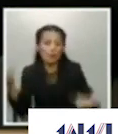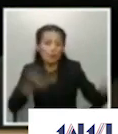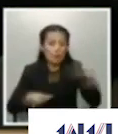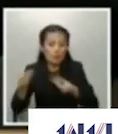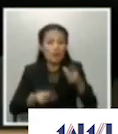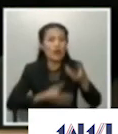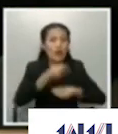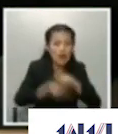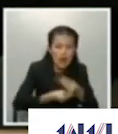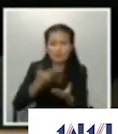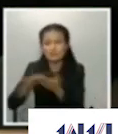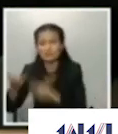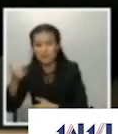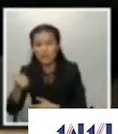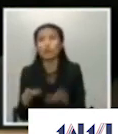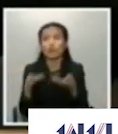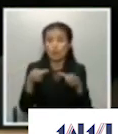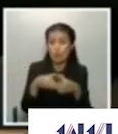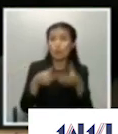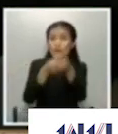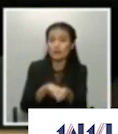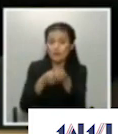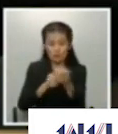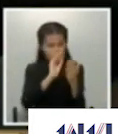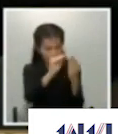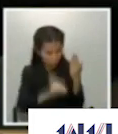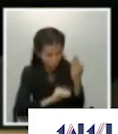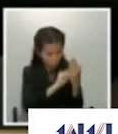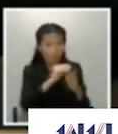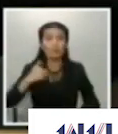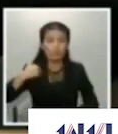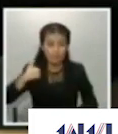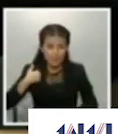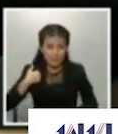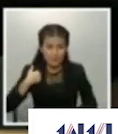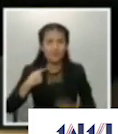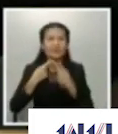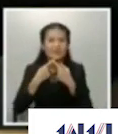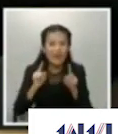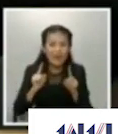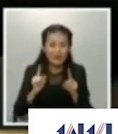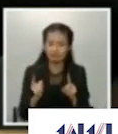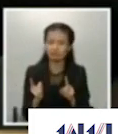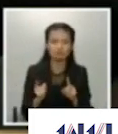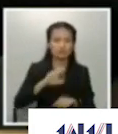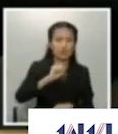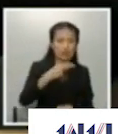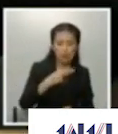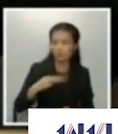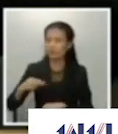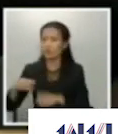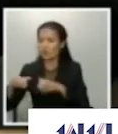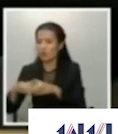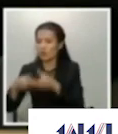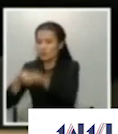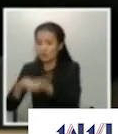ด 7,384 กลุ่มทั่วประเทศเป็นนิติบุคคลแต่ขาดความเชื่อมโยงการตล